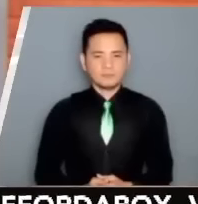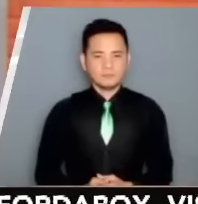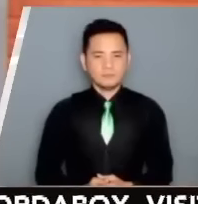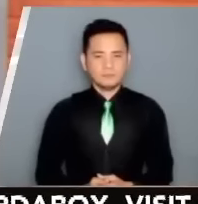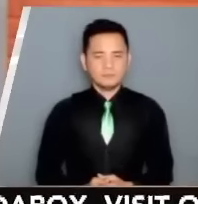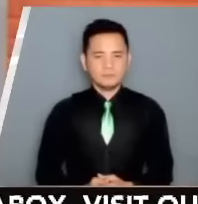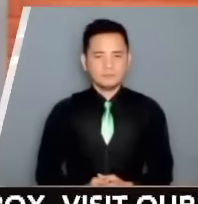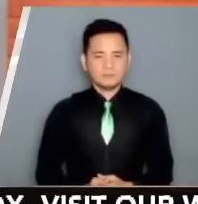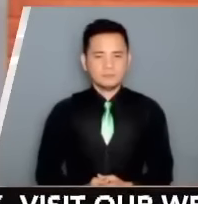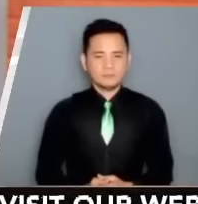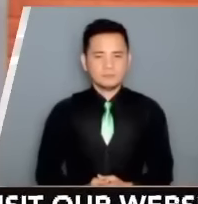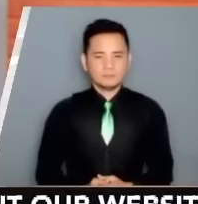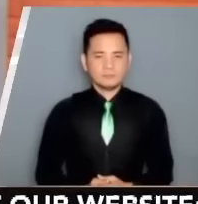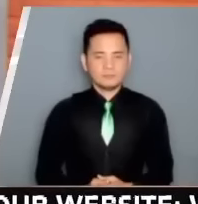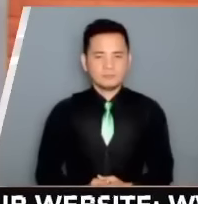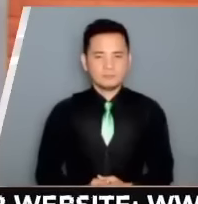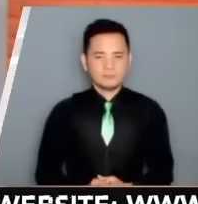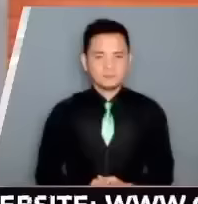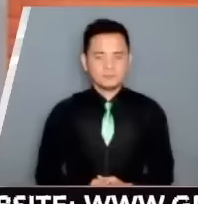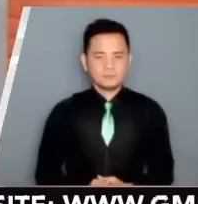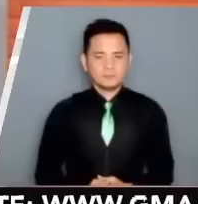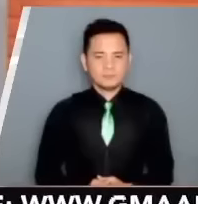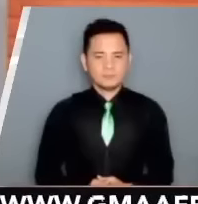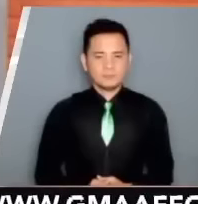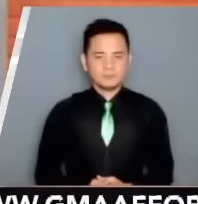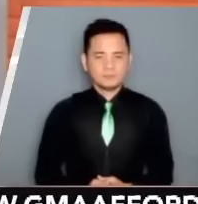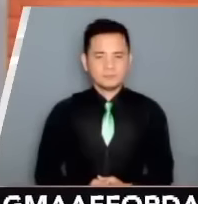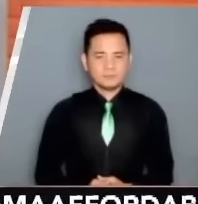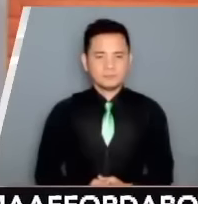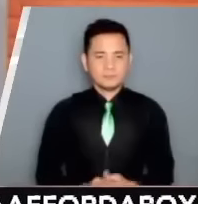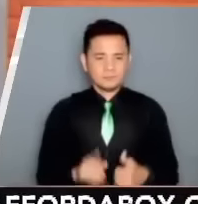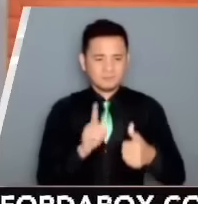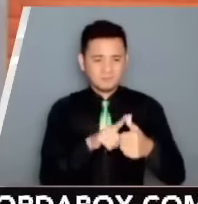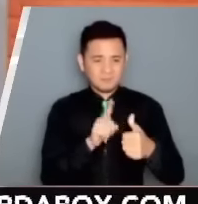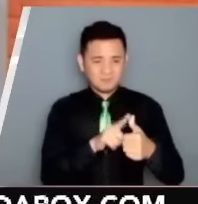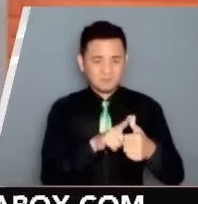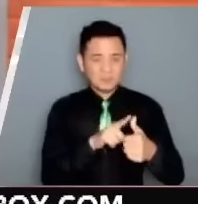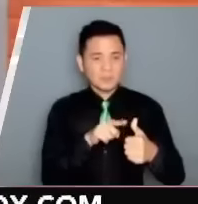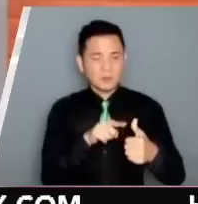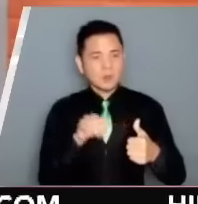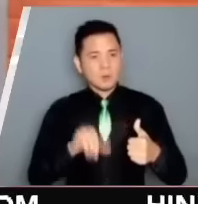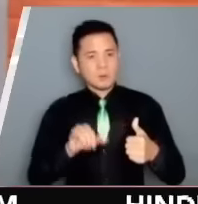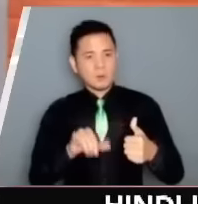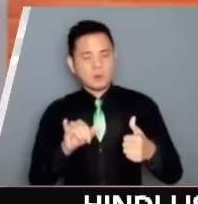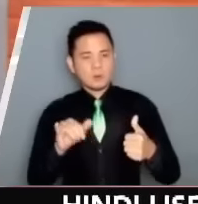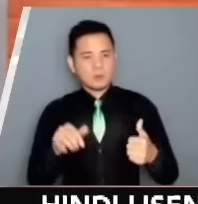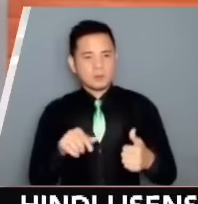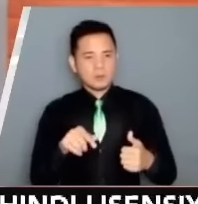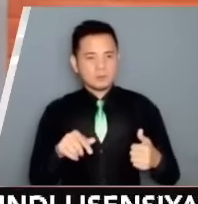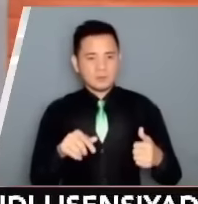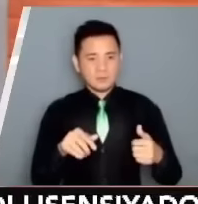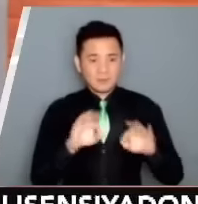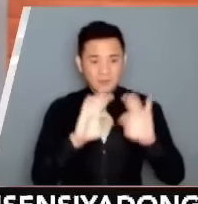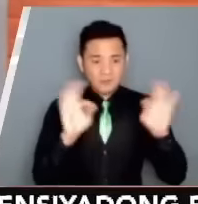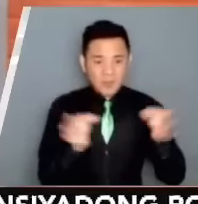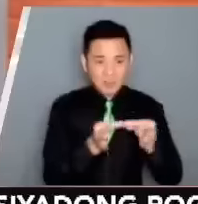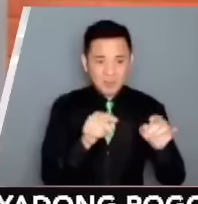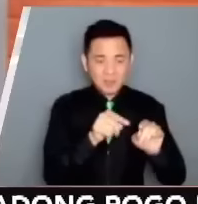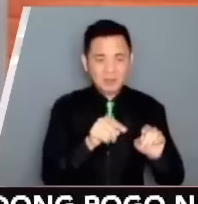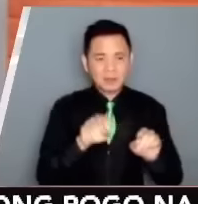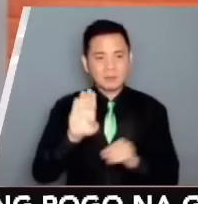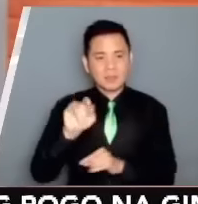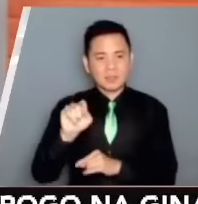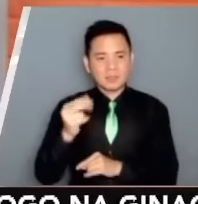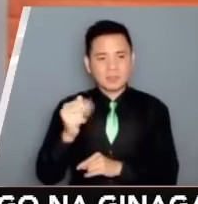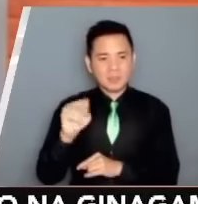Ninakawan na ay ginapos at nilagyan pa ng tape sa bibig ang ilang magkakaanak sa kanilang bahay sa Batasan Hills Quezon City